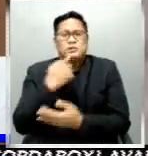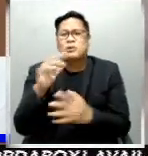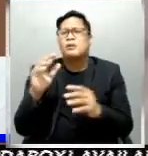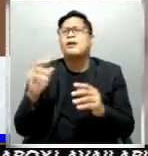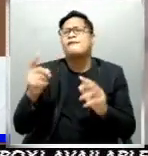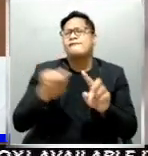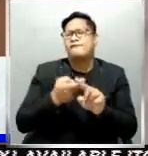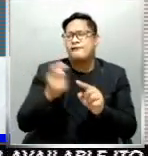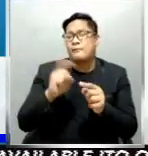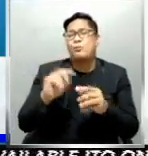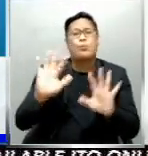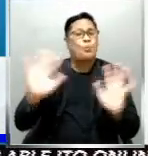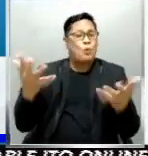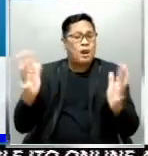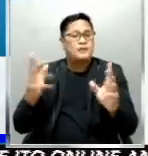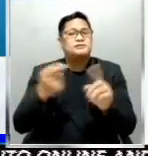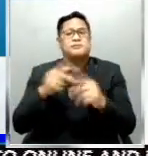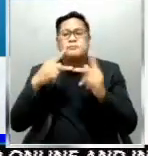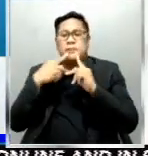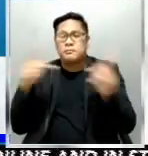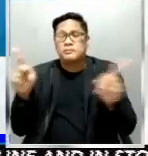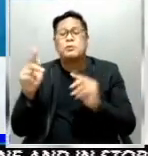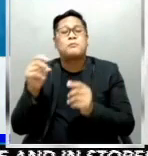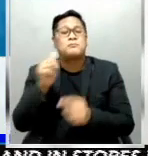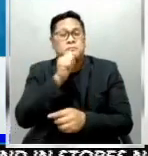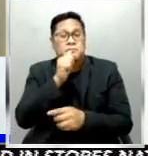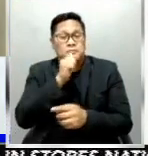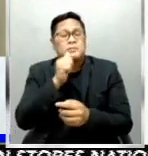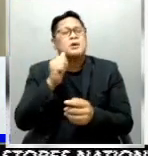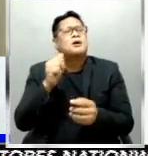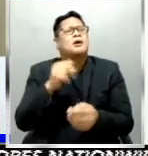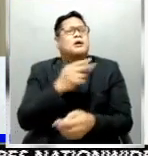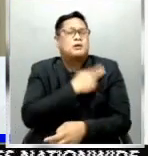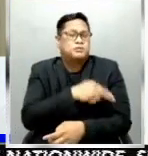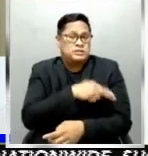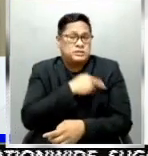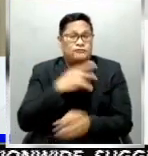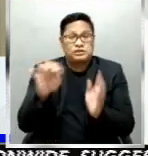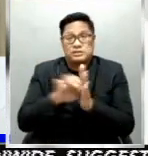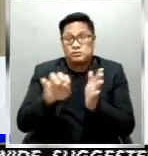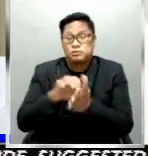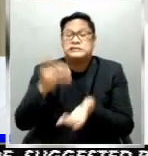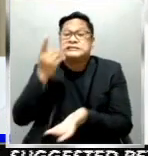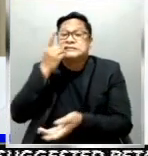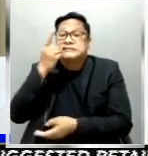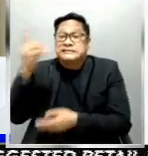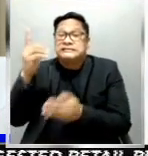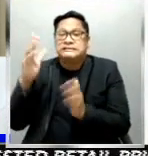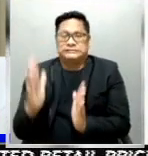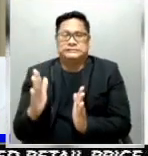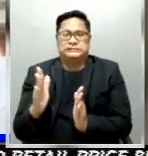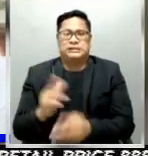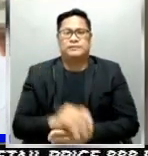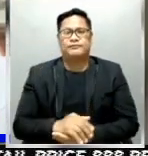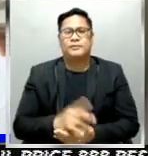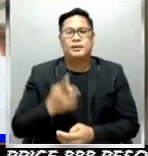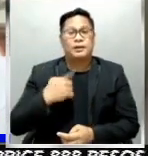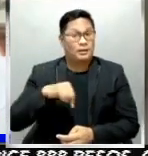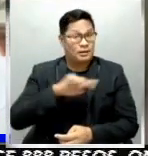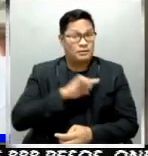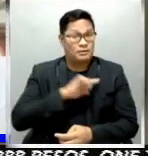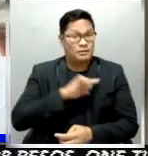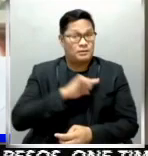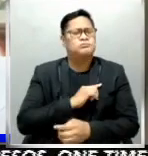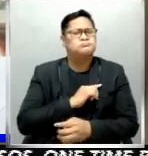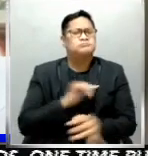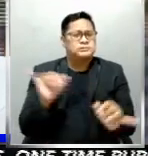private hospitals. Kabilang dyan ang mga dentista tulad ni Dr. Fidel Bondok. Kami yung very